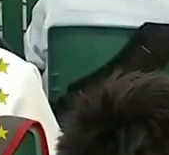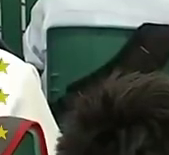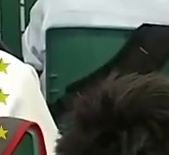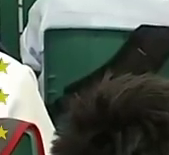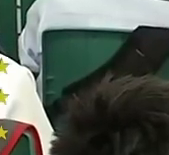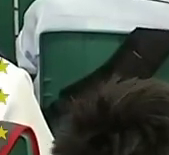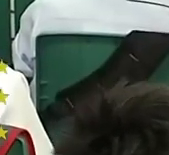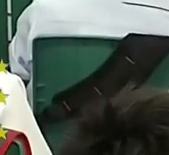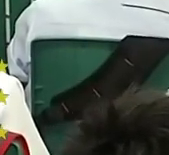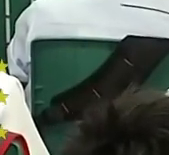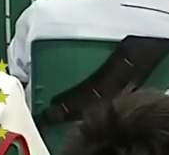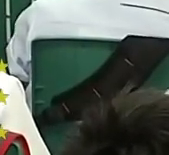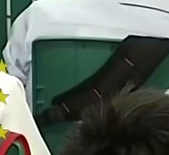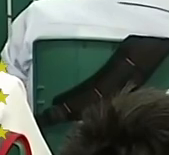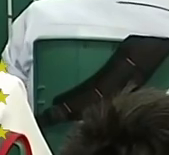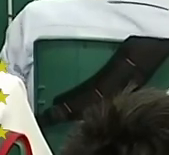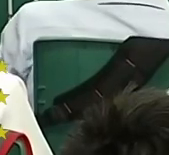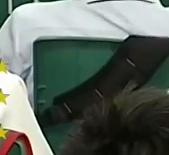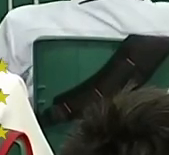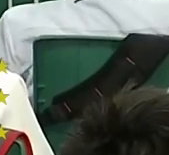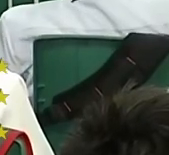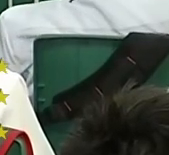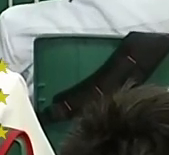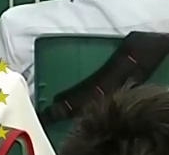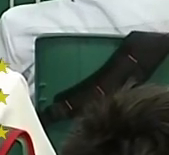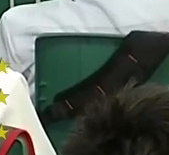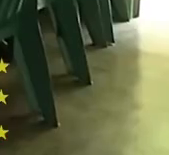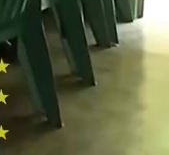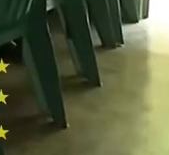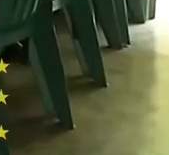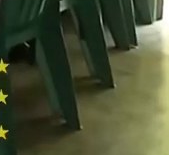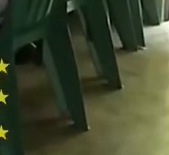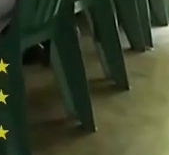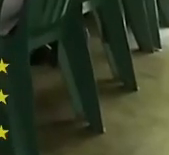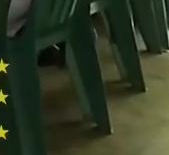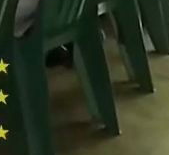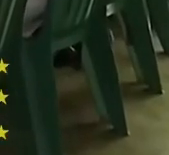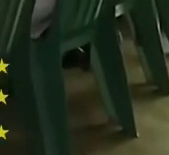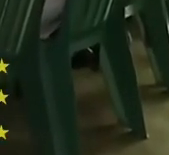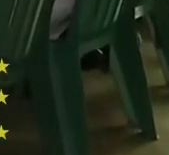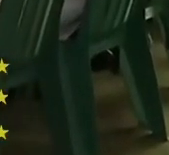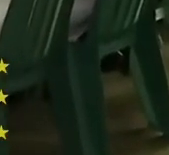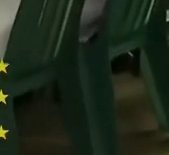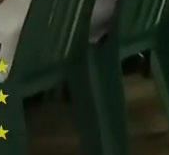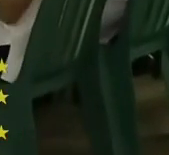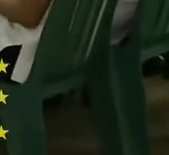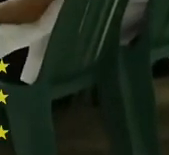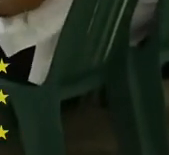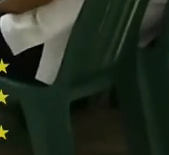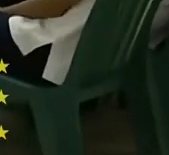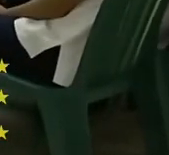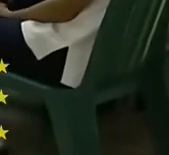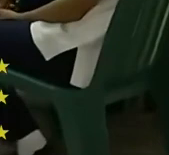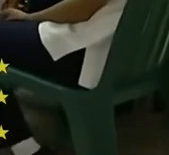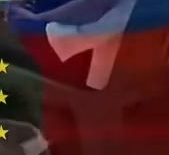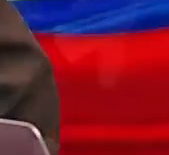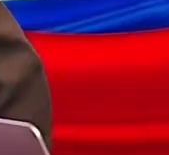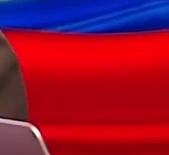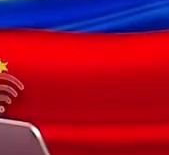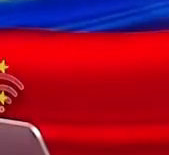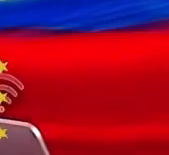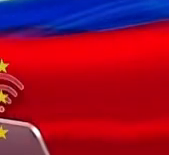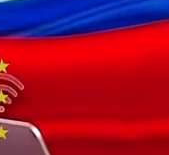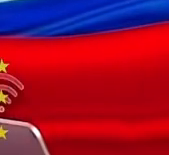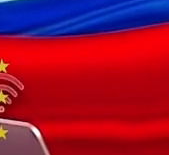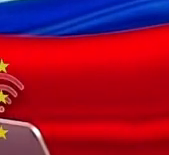ito? At kung may mga dapat baguhin, ano po ang mga dapat ireforma sa K-12? Well, ang Labor